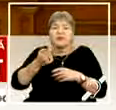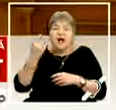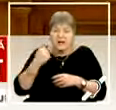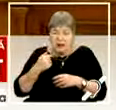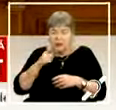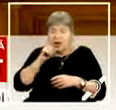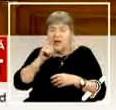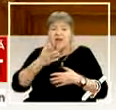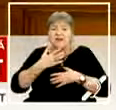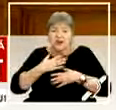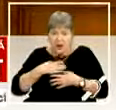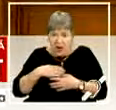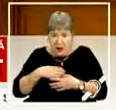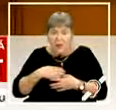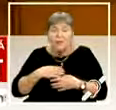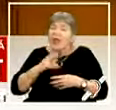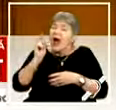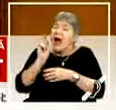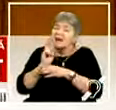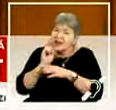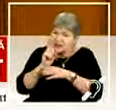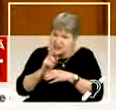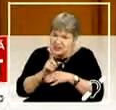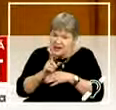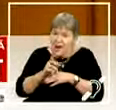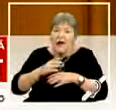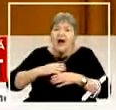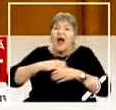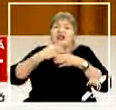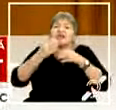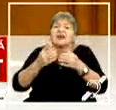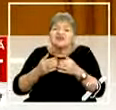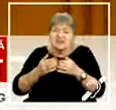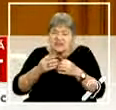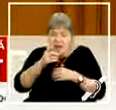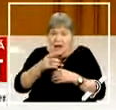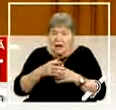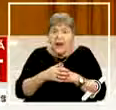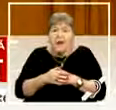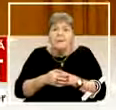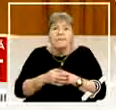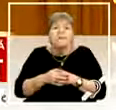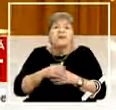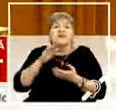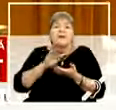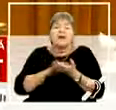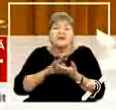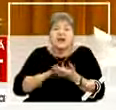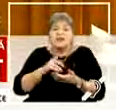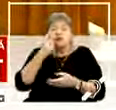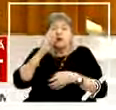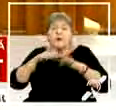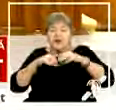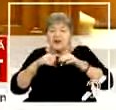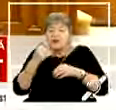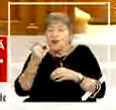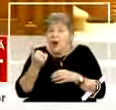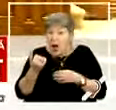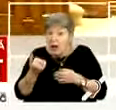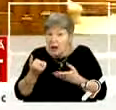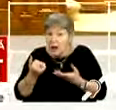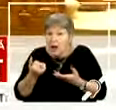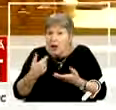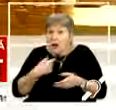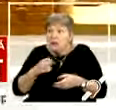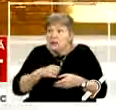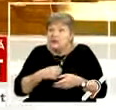potrivit semnatarilor, era să atragă atenția asupra întârzierii păstrării în funcția unui demnitar care se confruntă cu acuzații